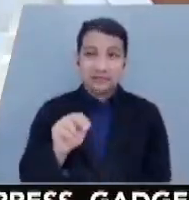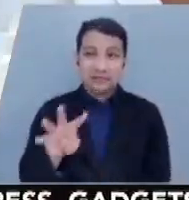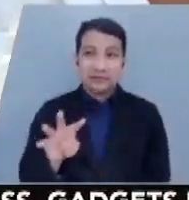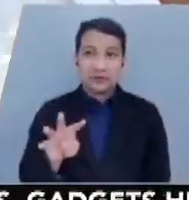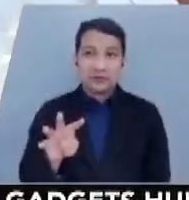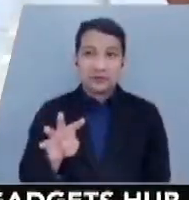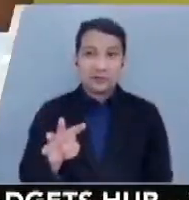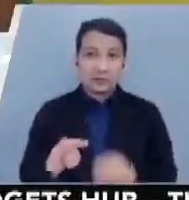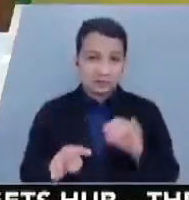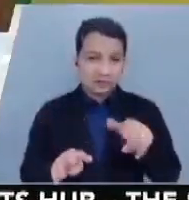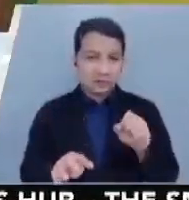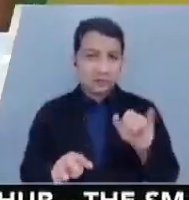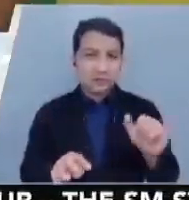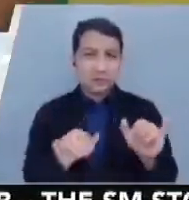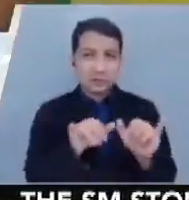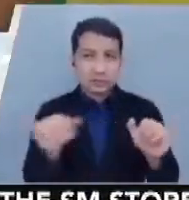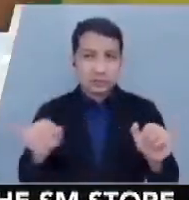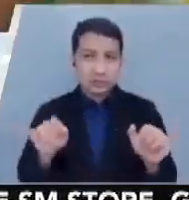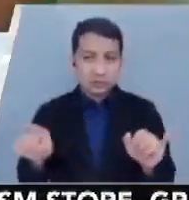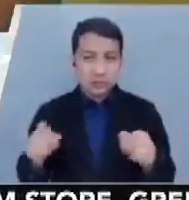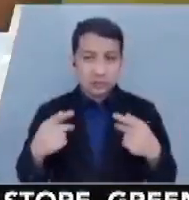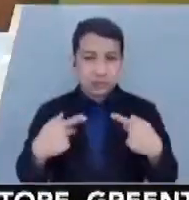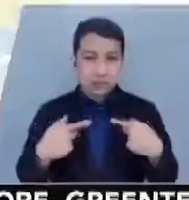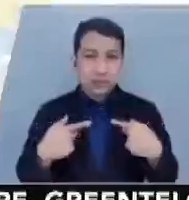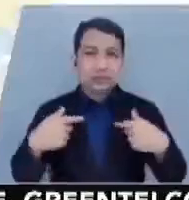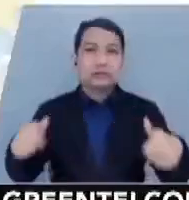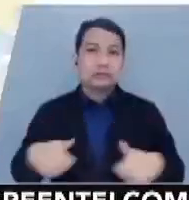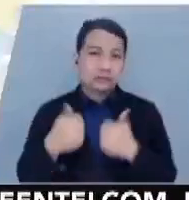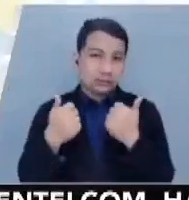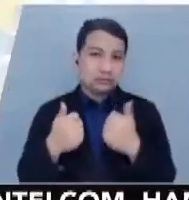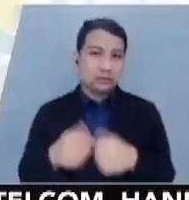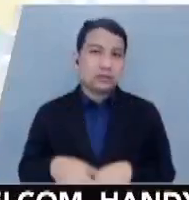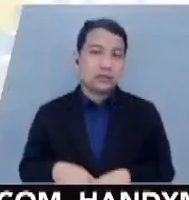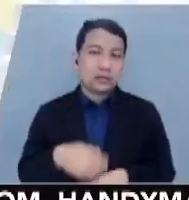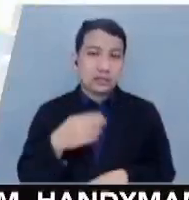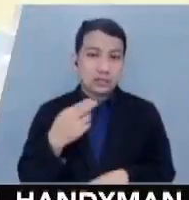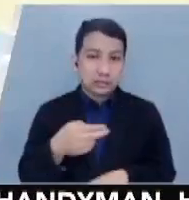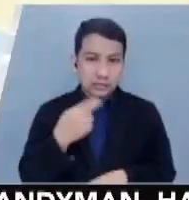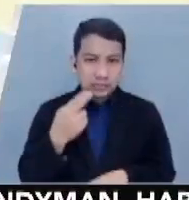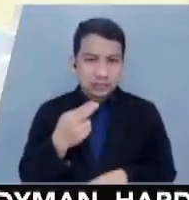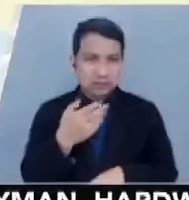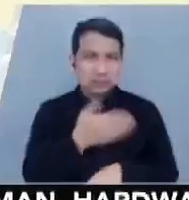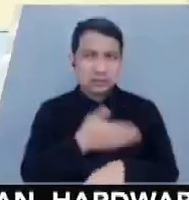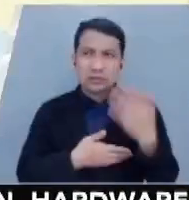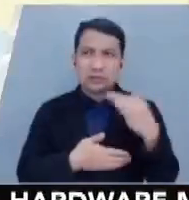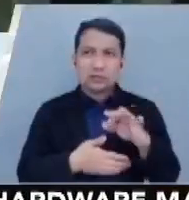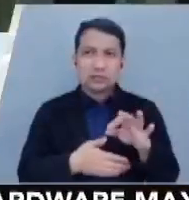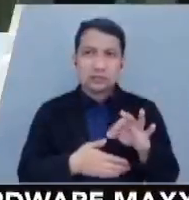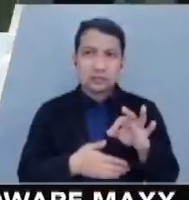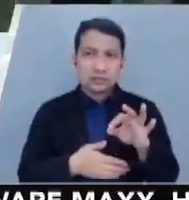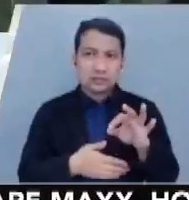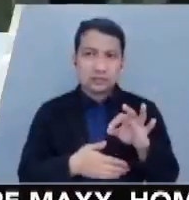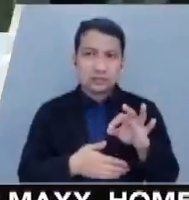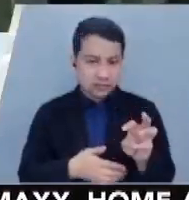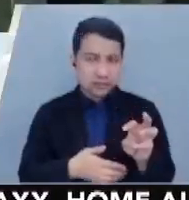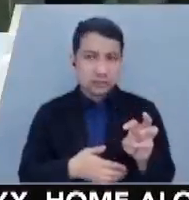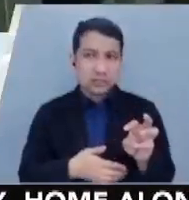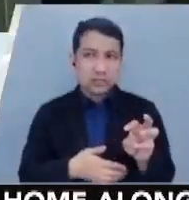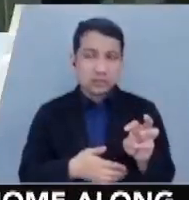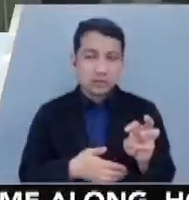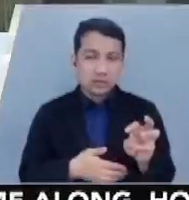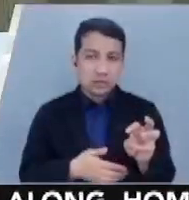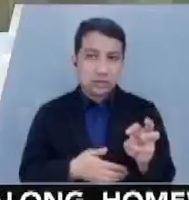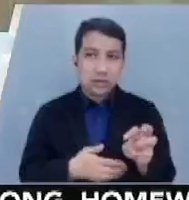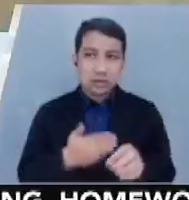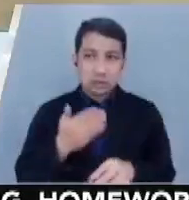gaya ni Basilio na disgrasya rin sa rice thresher noong 1996. Pero ang disgrasya,